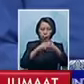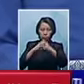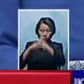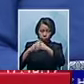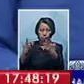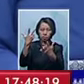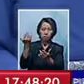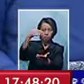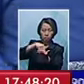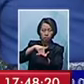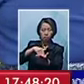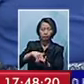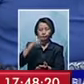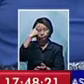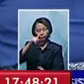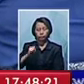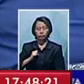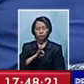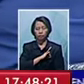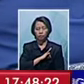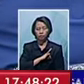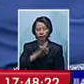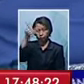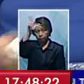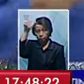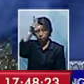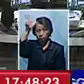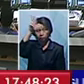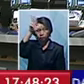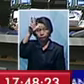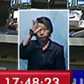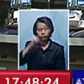Tuan Yang Ketua, kepada penjawat awam,